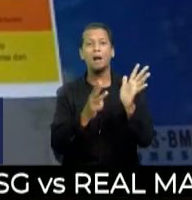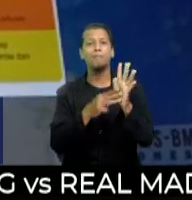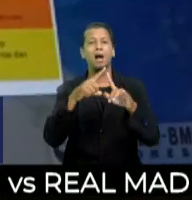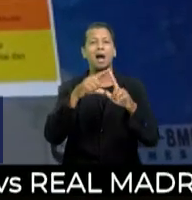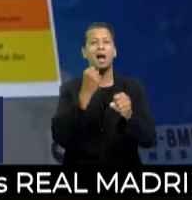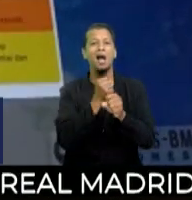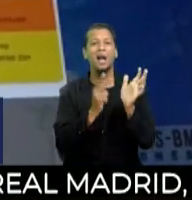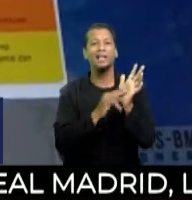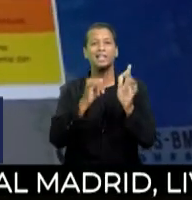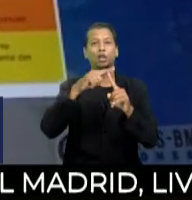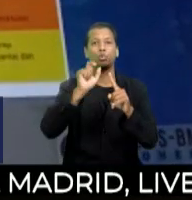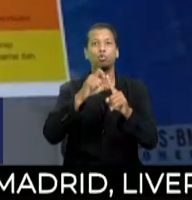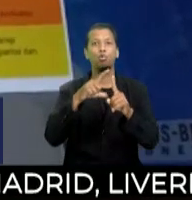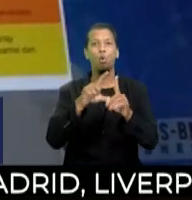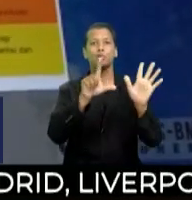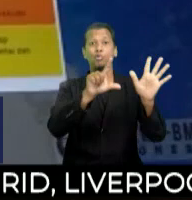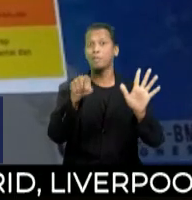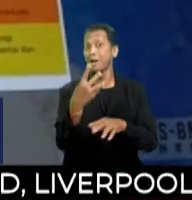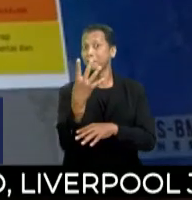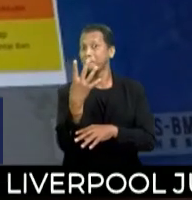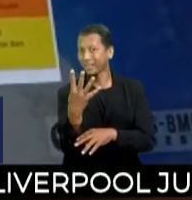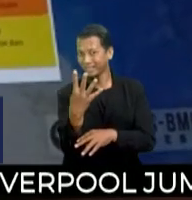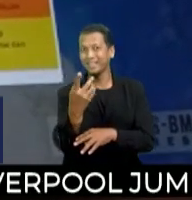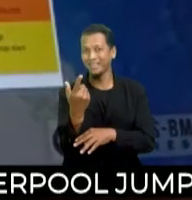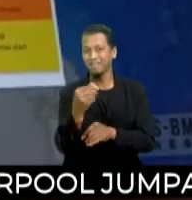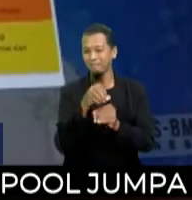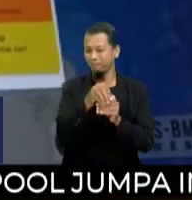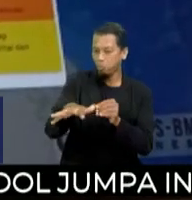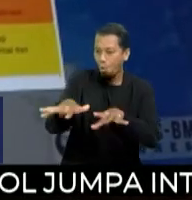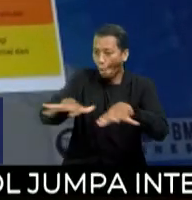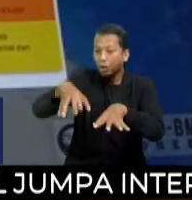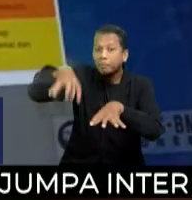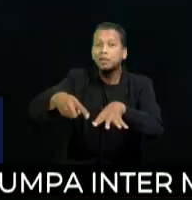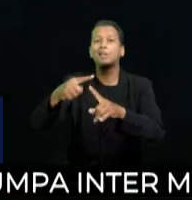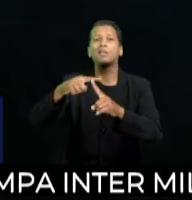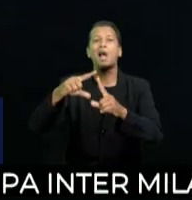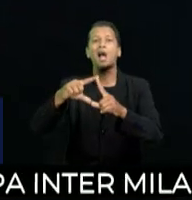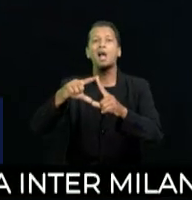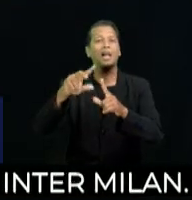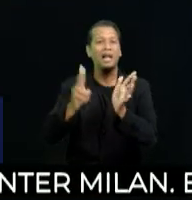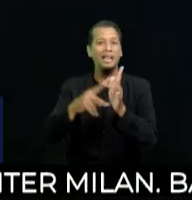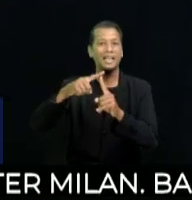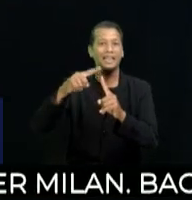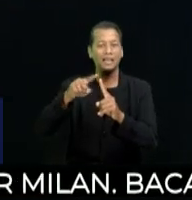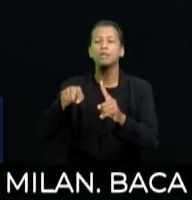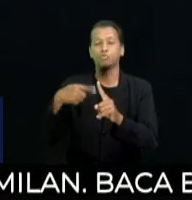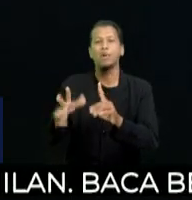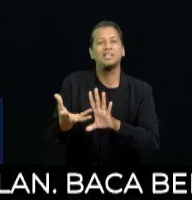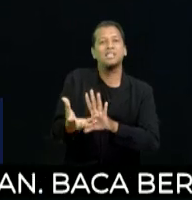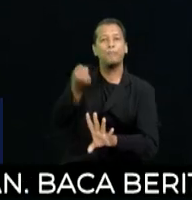peringatan dini potensi tsunami akibat gempa berkekuatan 7,4 magnitudo yang mengguncang wilayah Tarantula, Nusa Tenggara